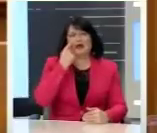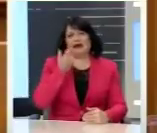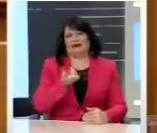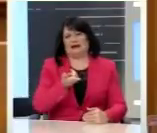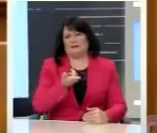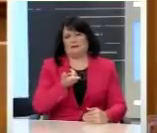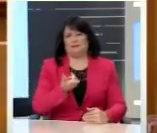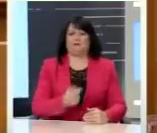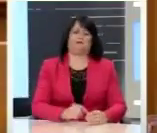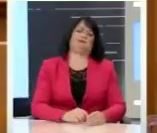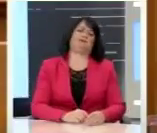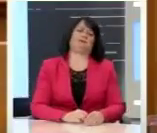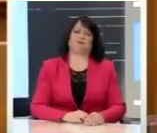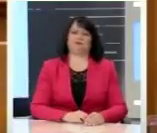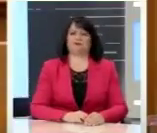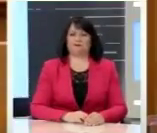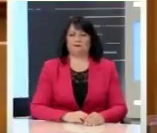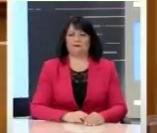Κυρίες και κύριοι συνάδελφοι,